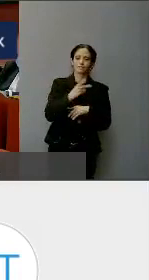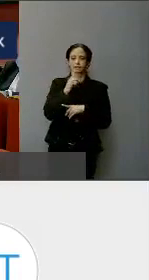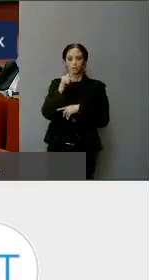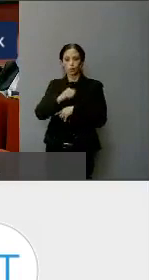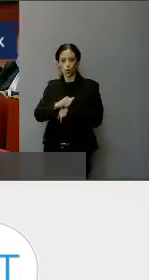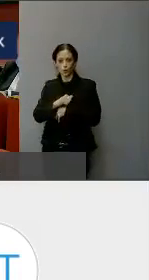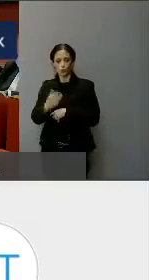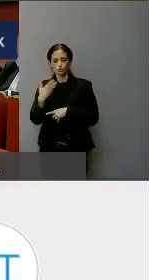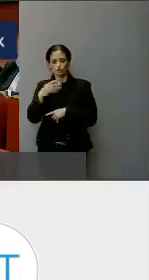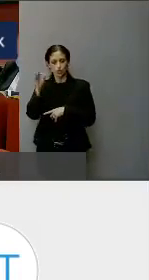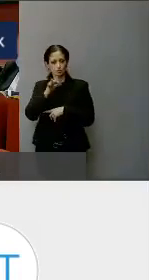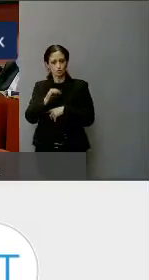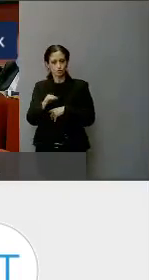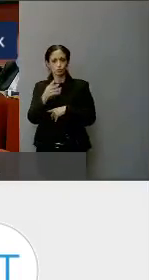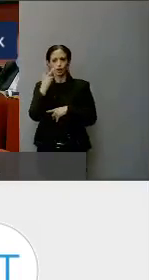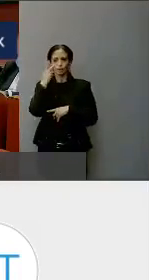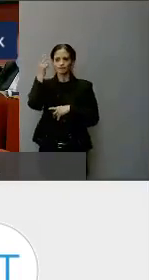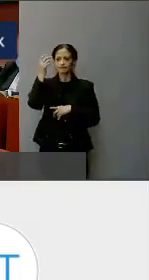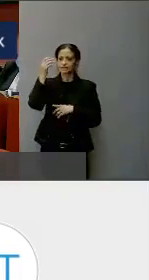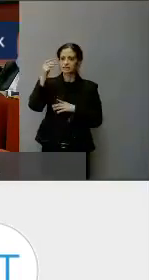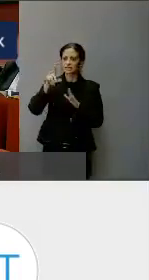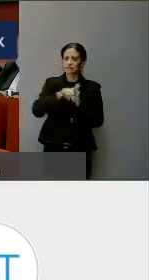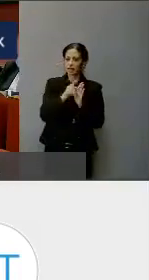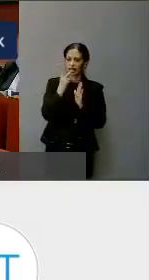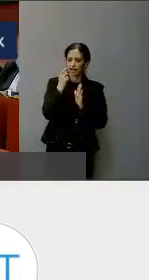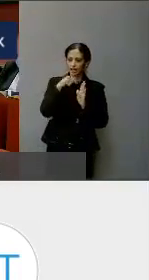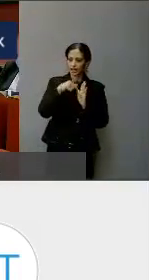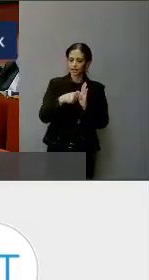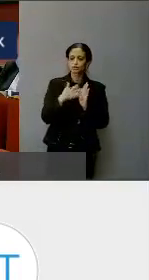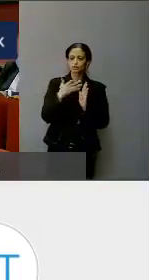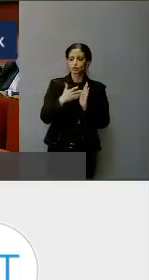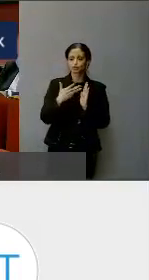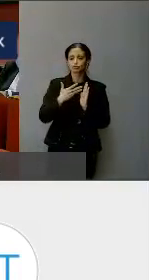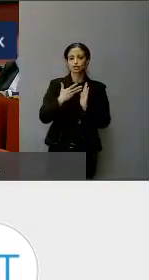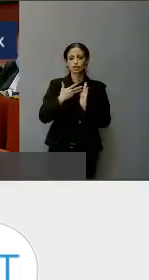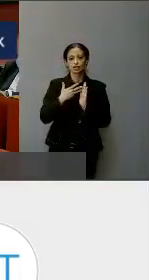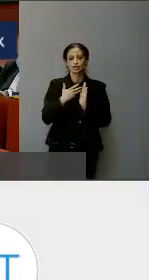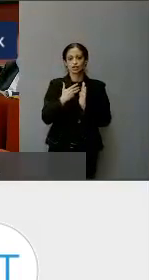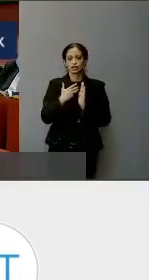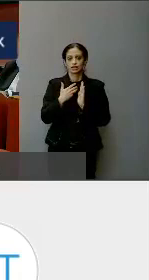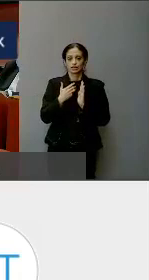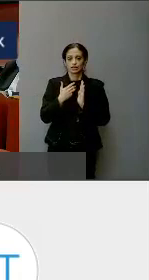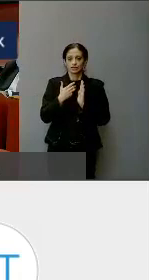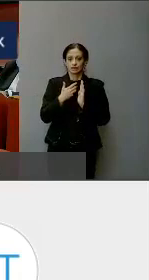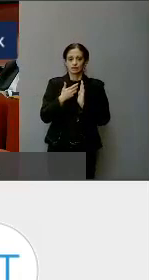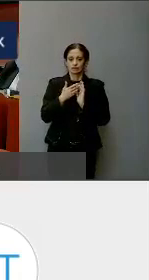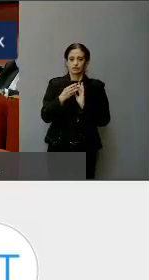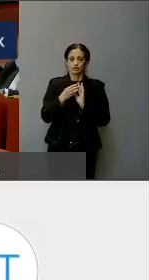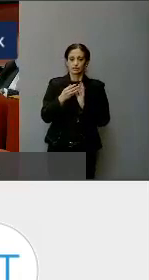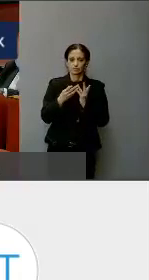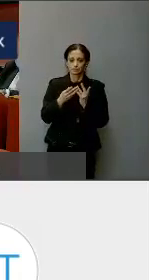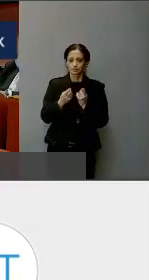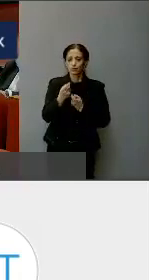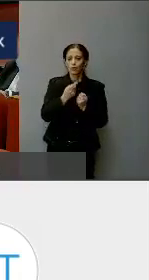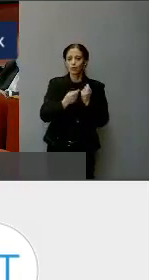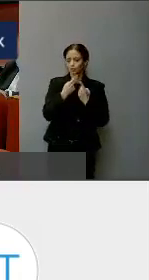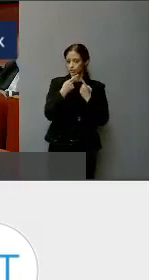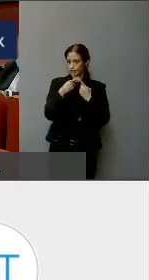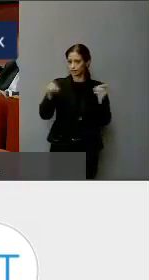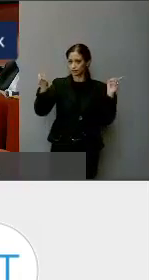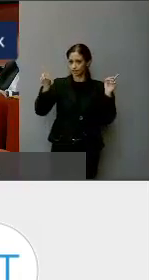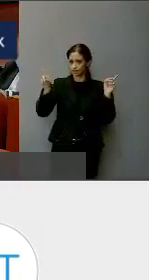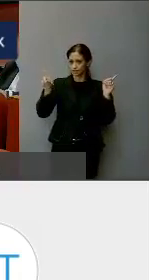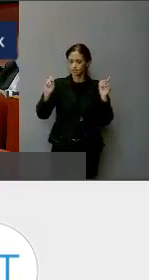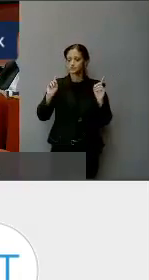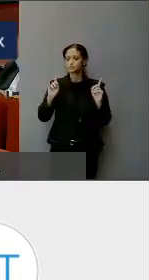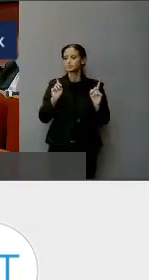dalla legge eccetera eccetera però nascono proprio hanno proprio una natura di altro tipo quindi è importantissimo e delicatissimo quando si